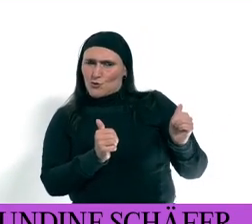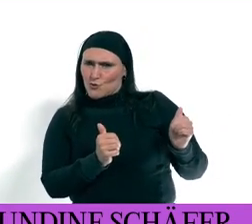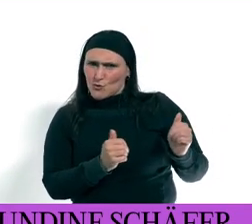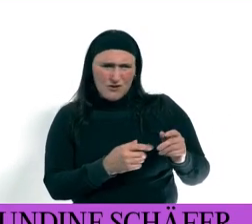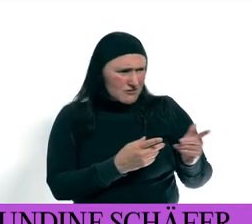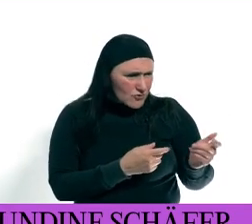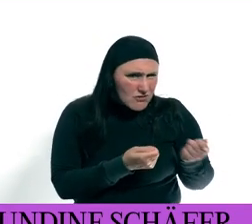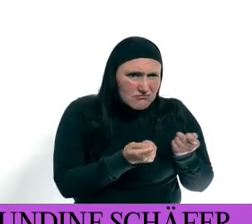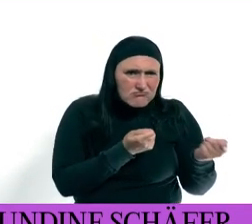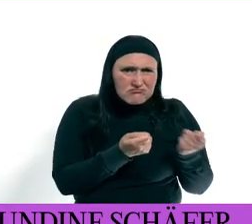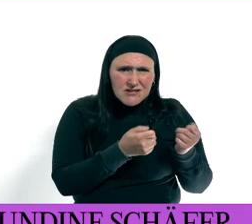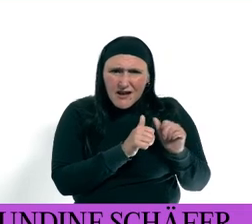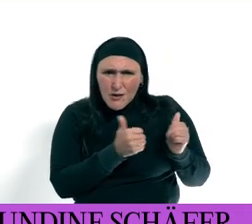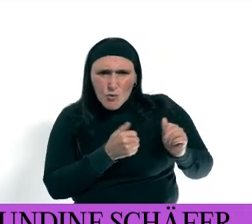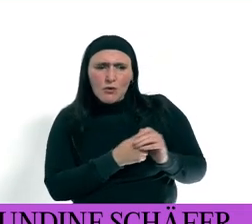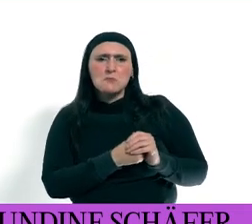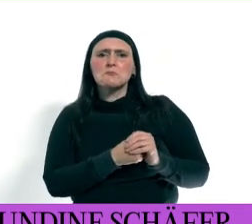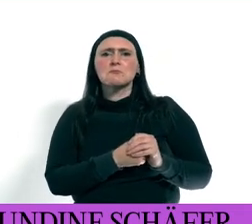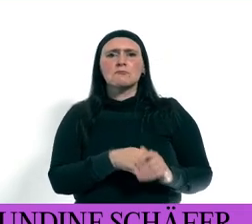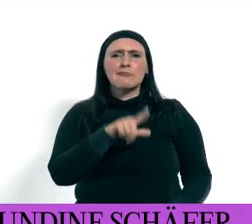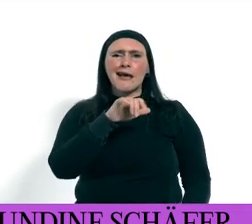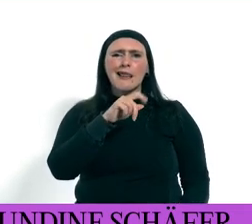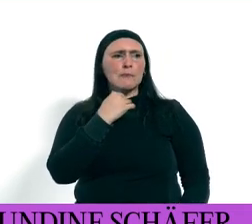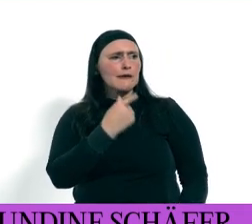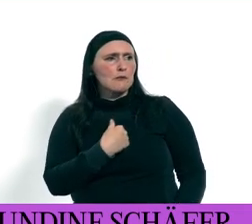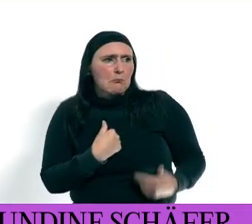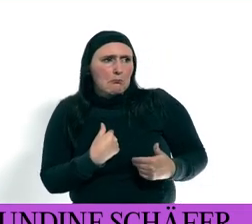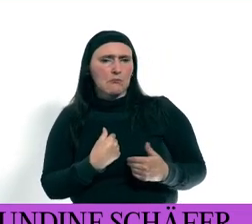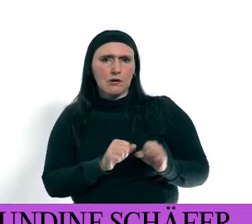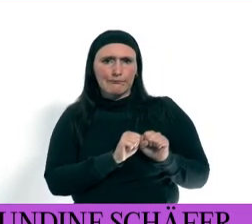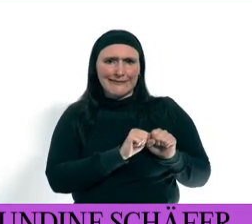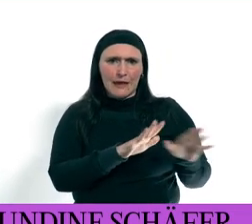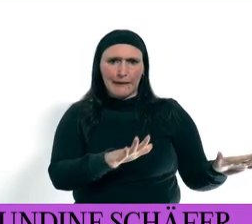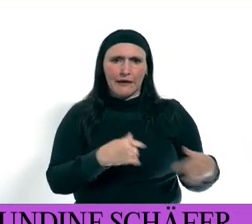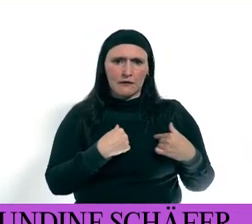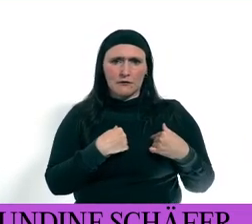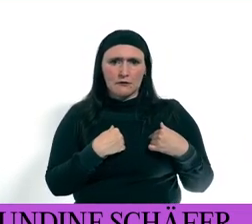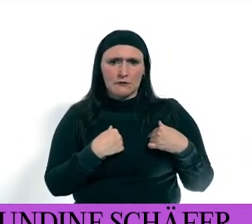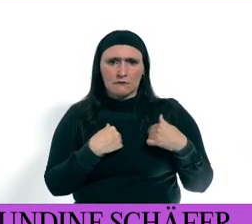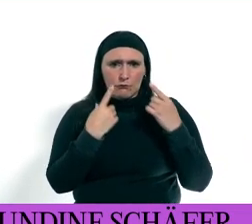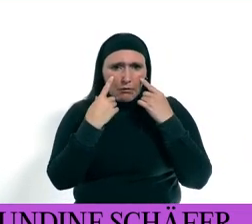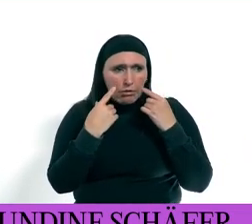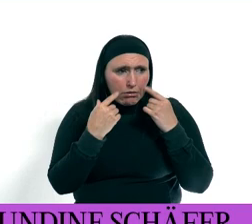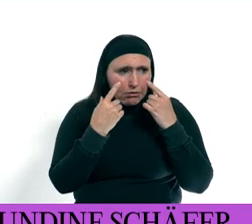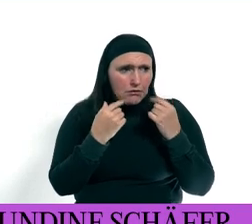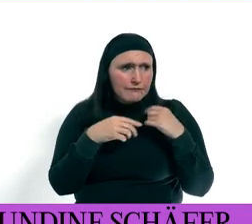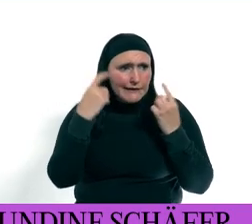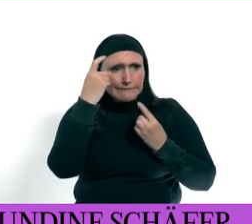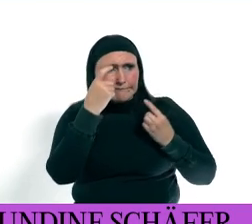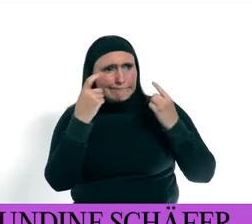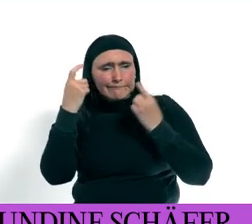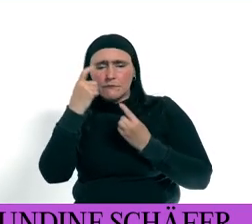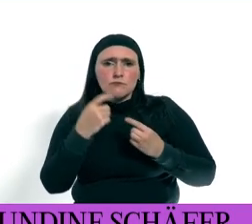euch? Unter anderem habe ich mit Lippi und Mabu gesprochen